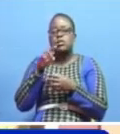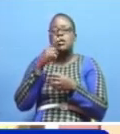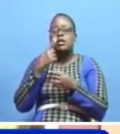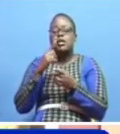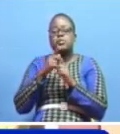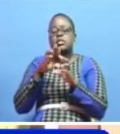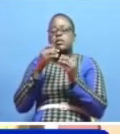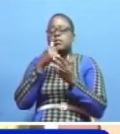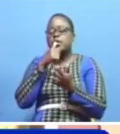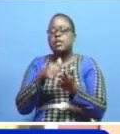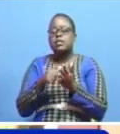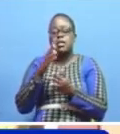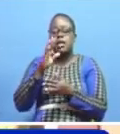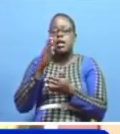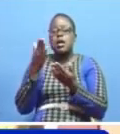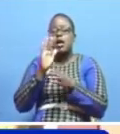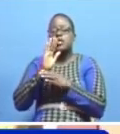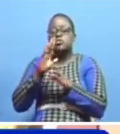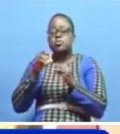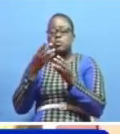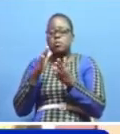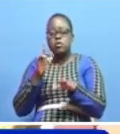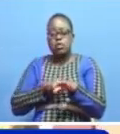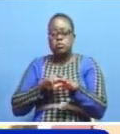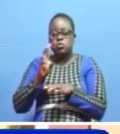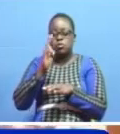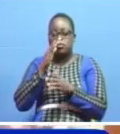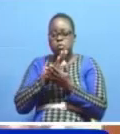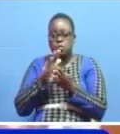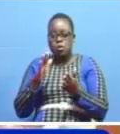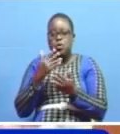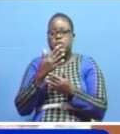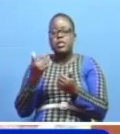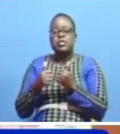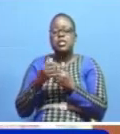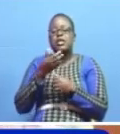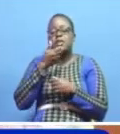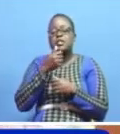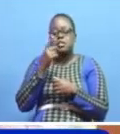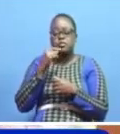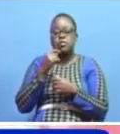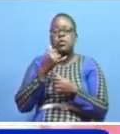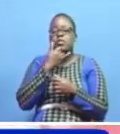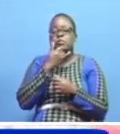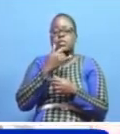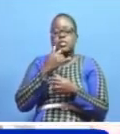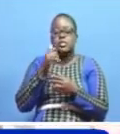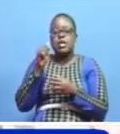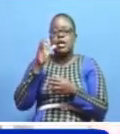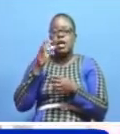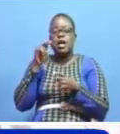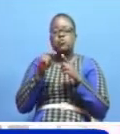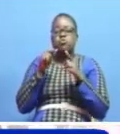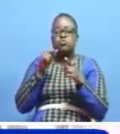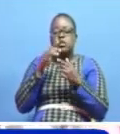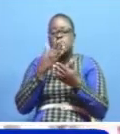valua mbungeni ii hakuuletia nengwe evinda kumba nyosungi wa maundu alonuwetwa na mo Nthini wa mutaratara uu Angima amemba mabungeni